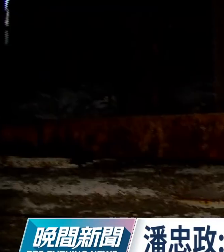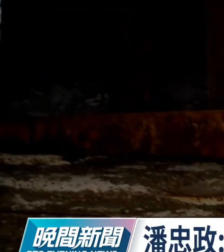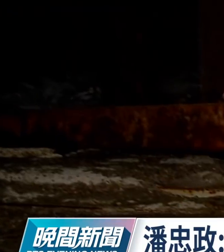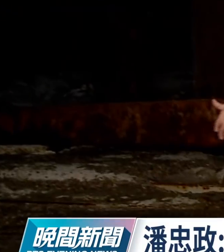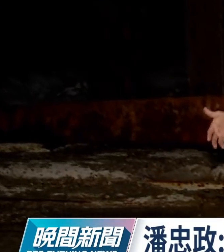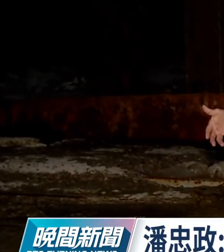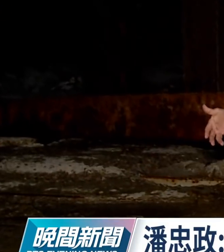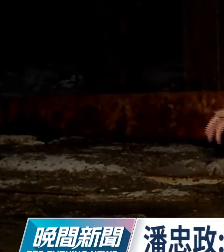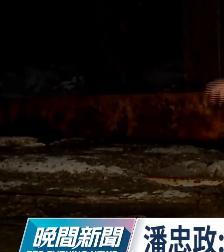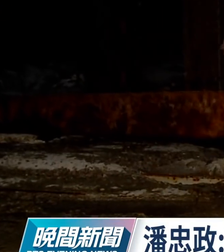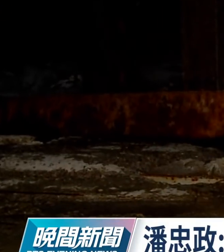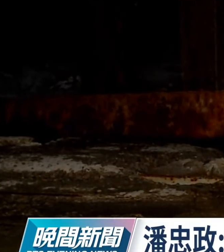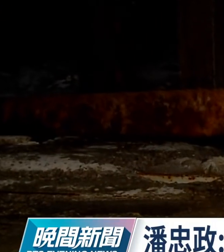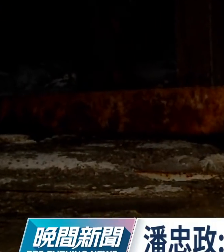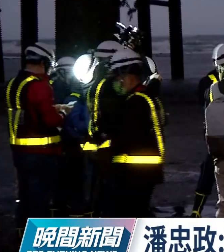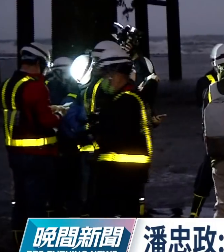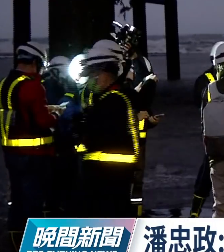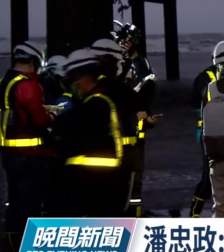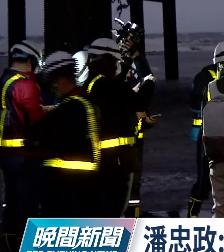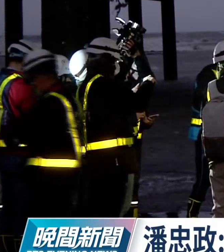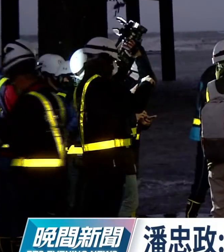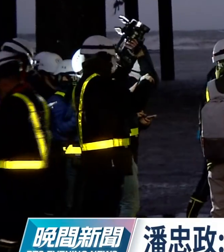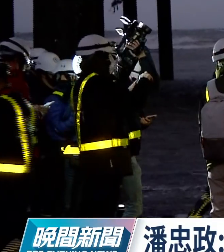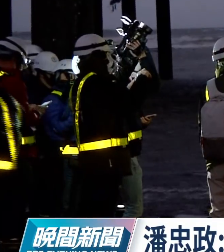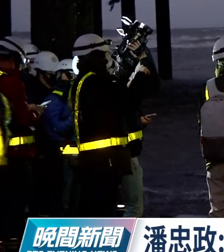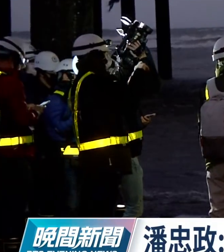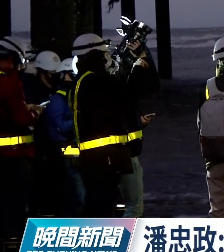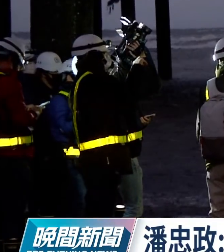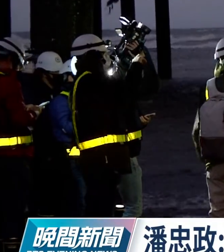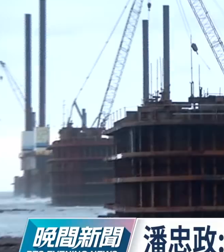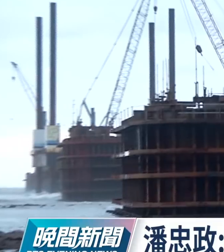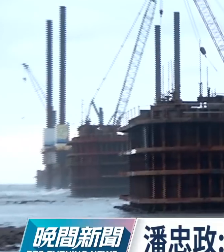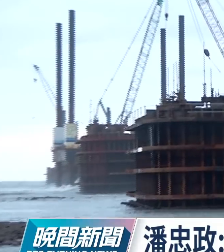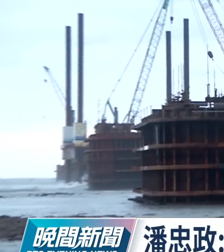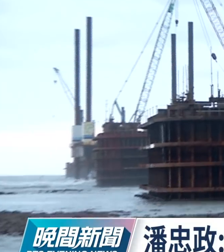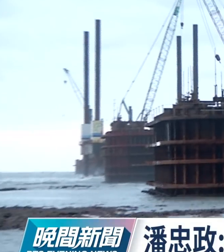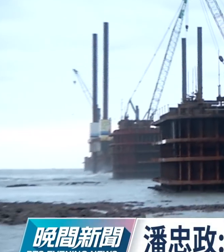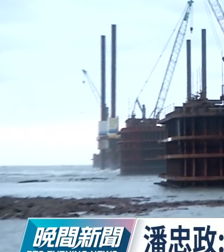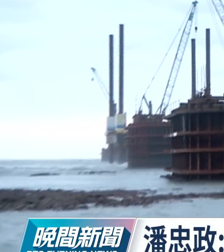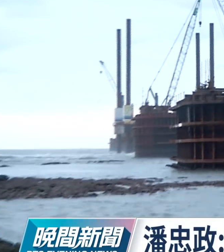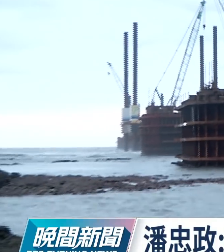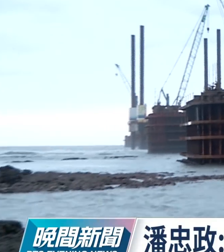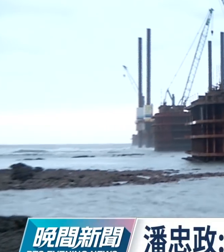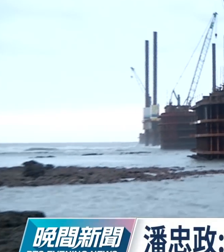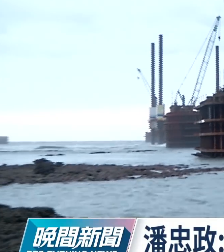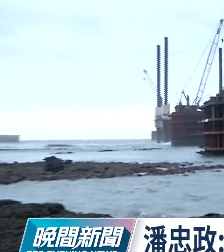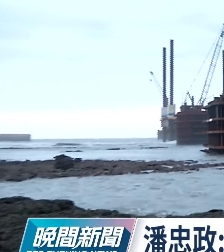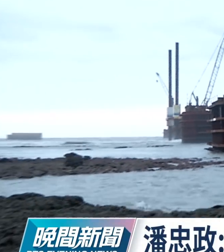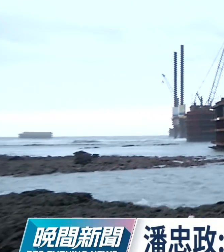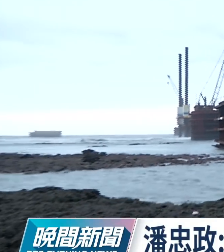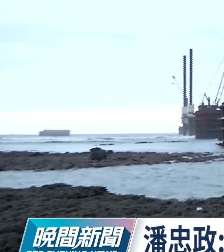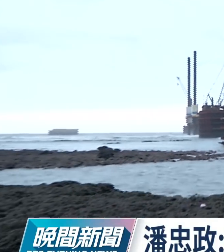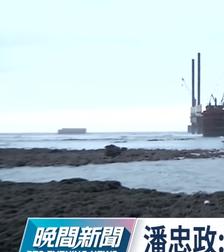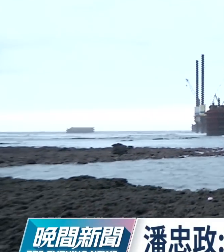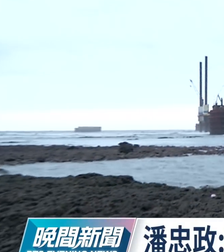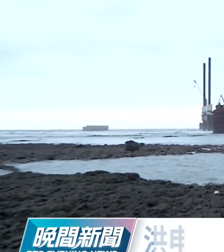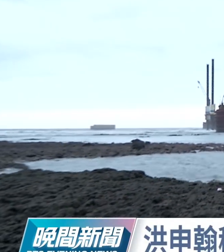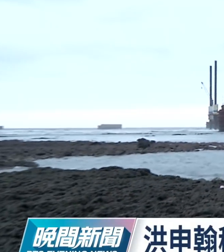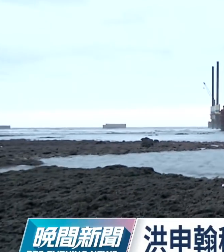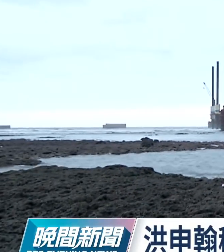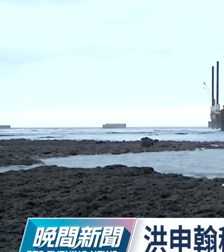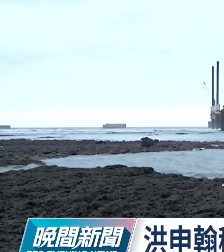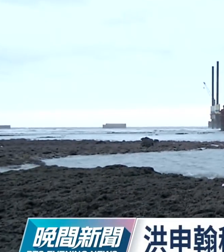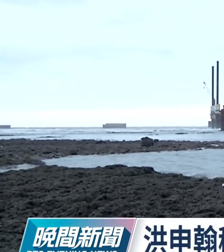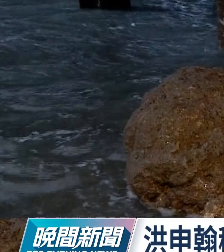在已在对立方的人，感谢他们过去证明观塘不是三阶的唯一方案。而反方民进党立委洪胜汉重